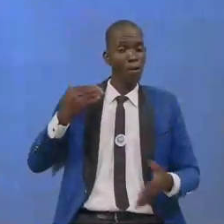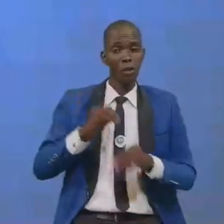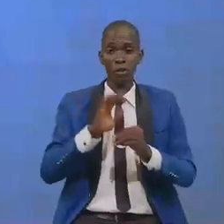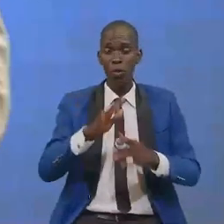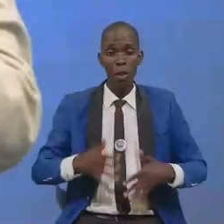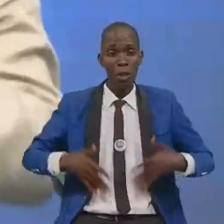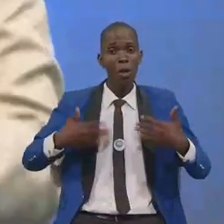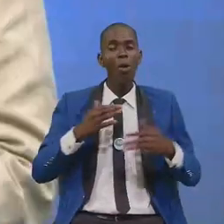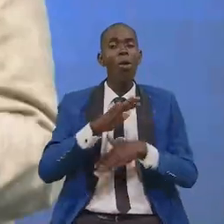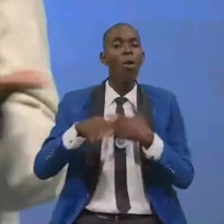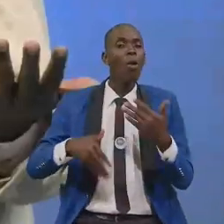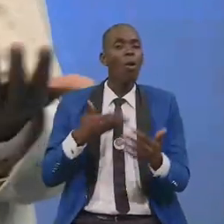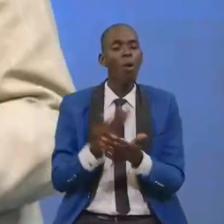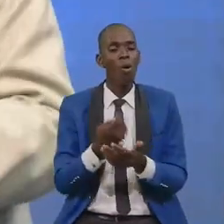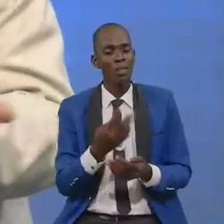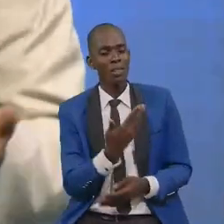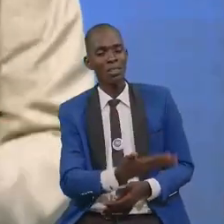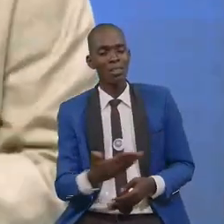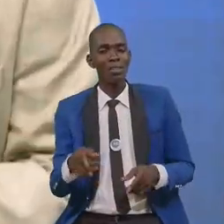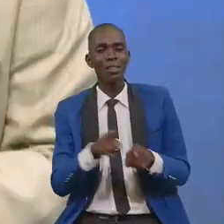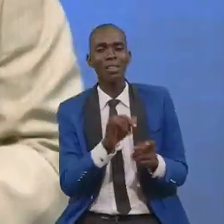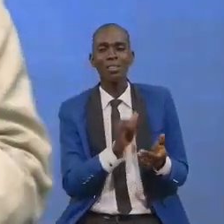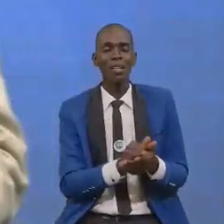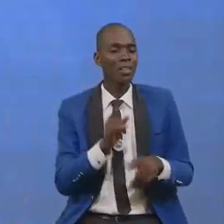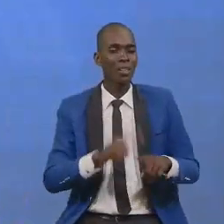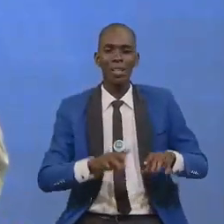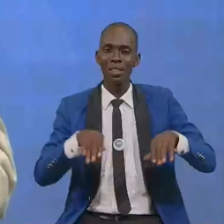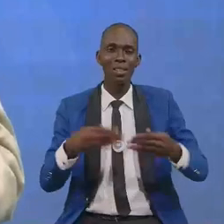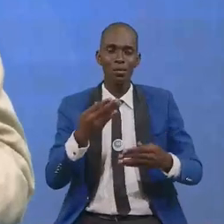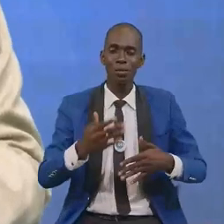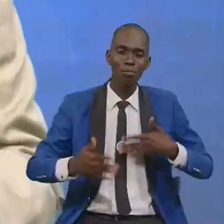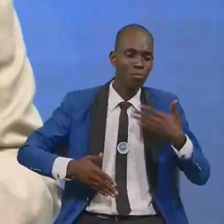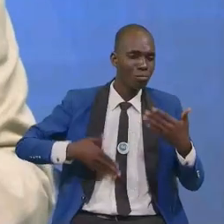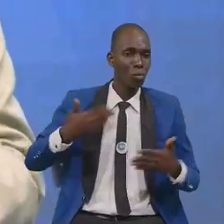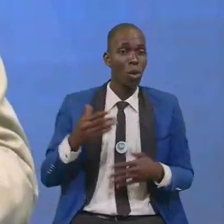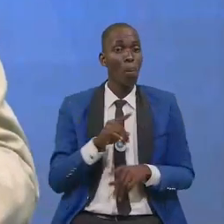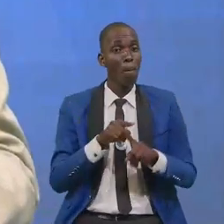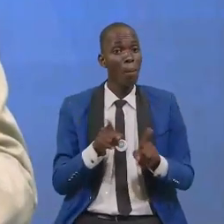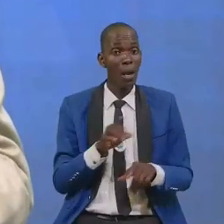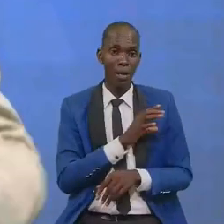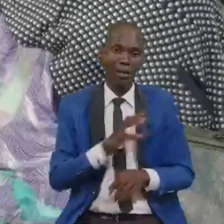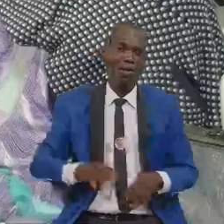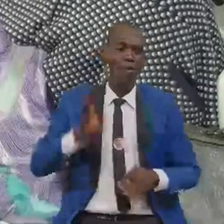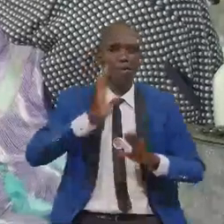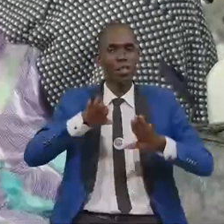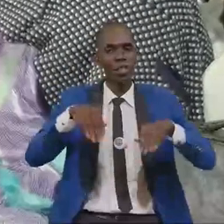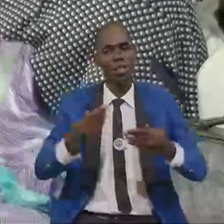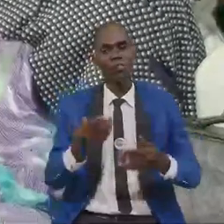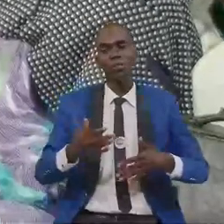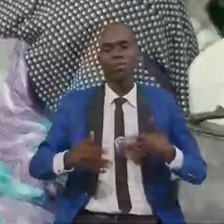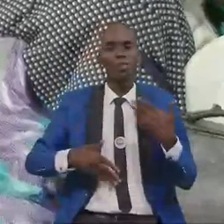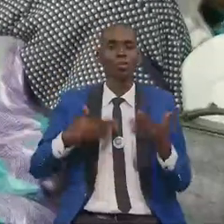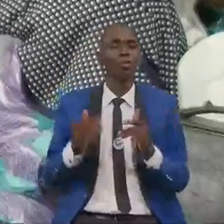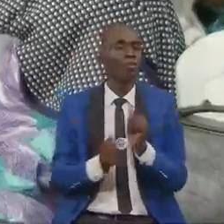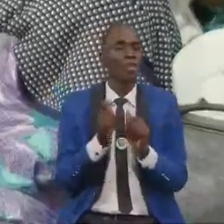toutes ces choses ne peuvent pas te donner la joie ou le bonheur Christ donnera le plus